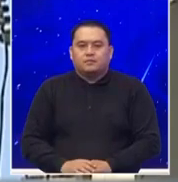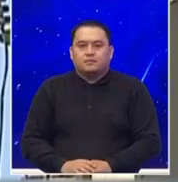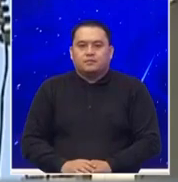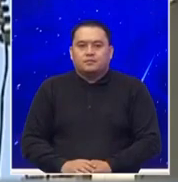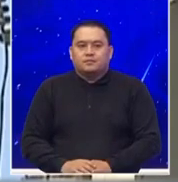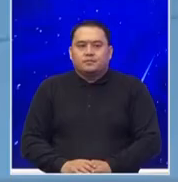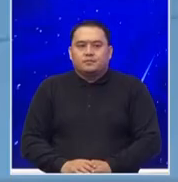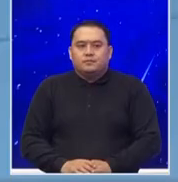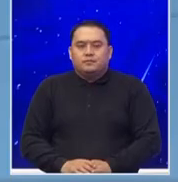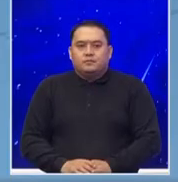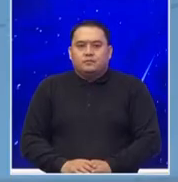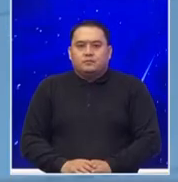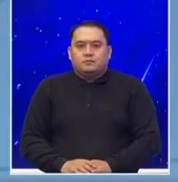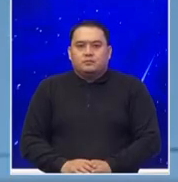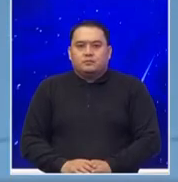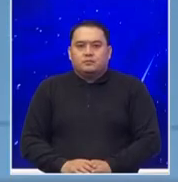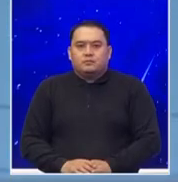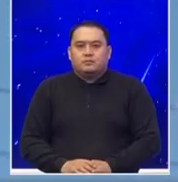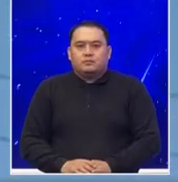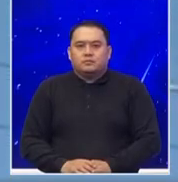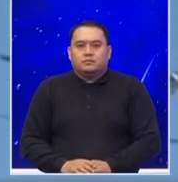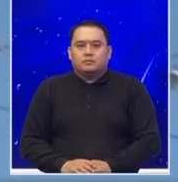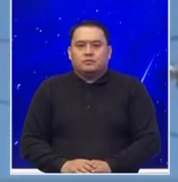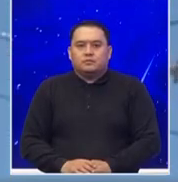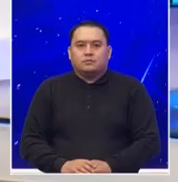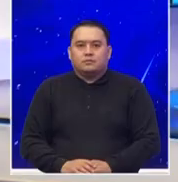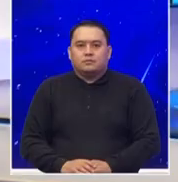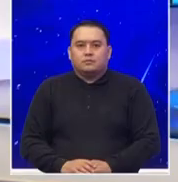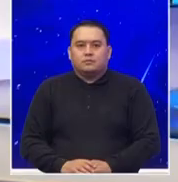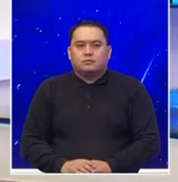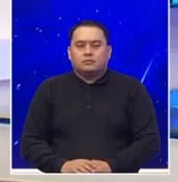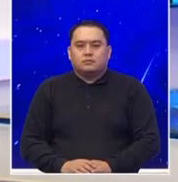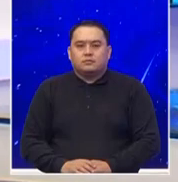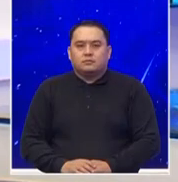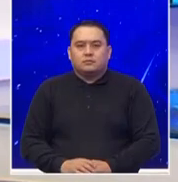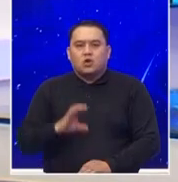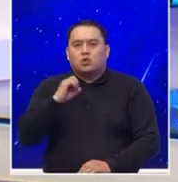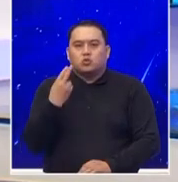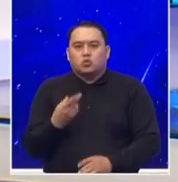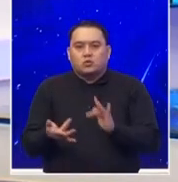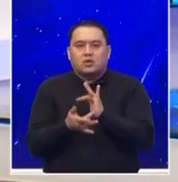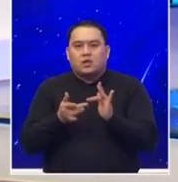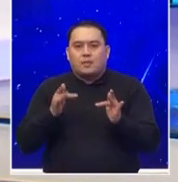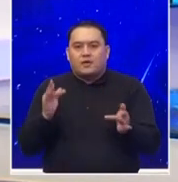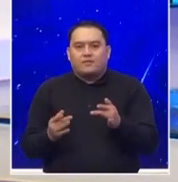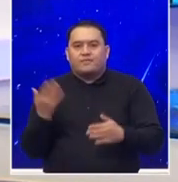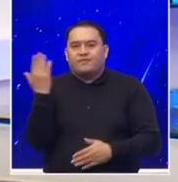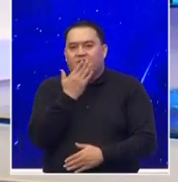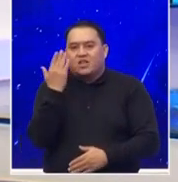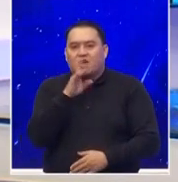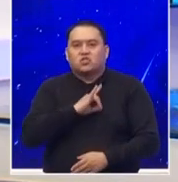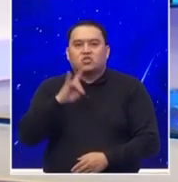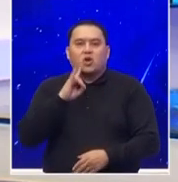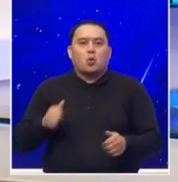В социальных сетях появилось видео, как